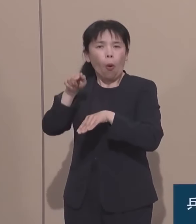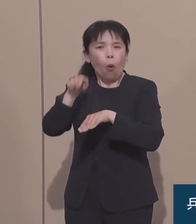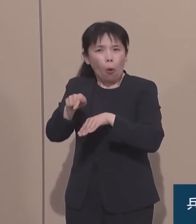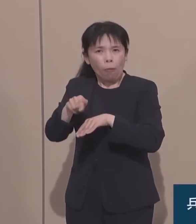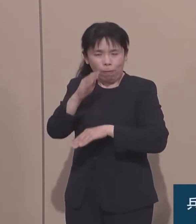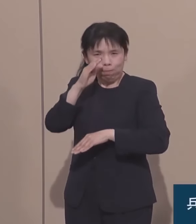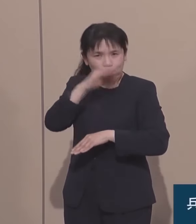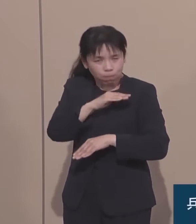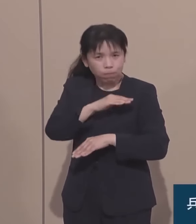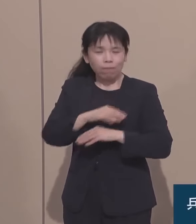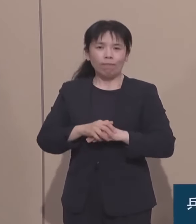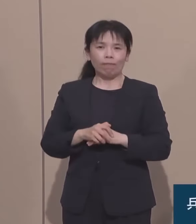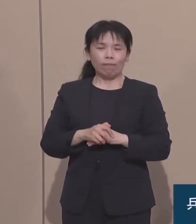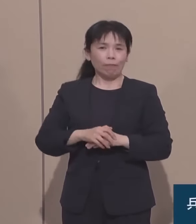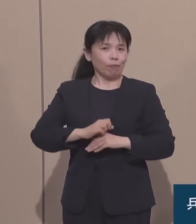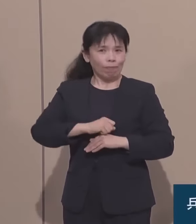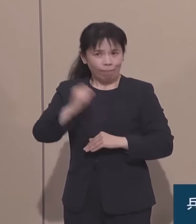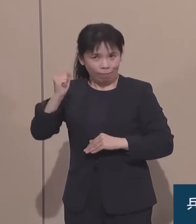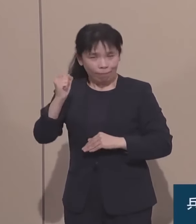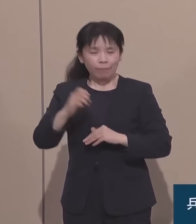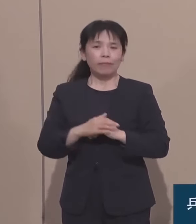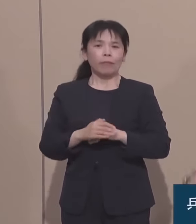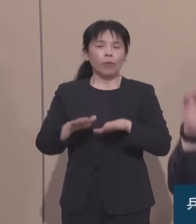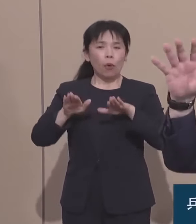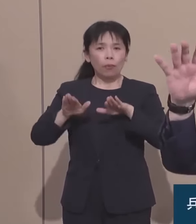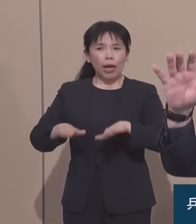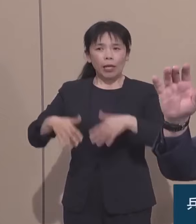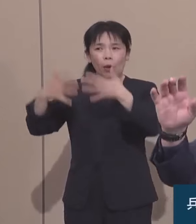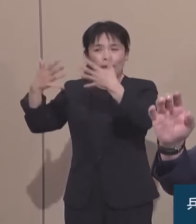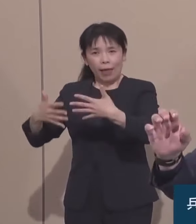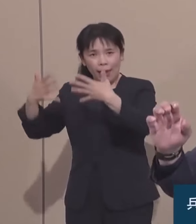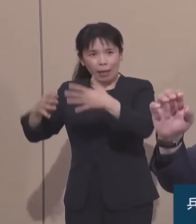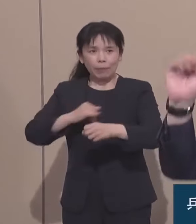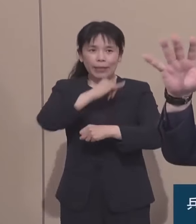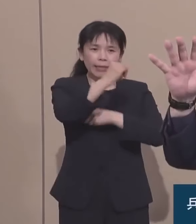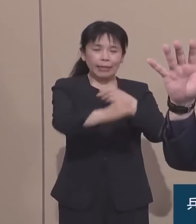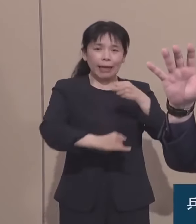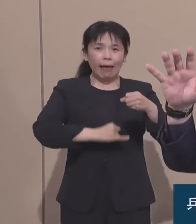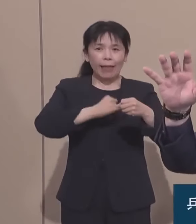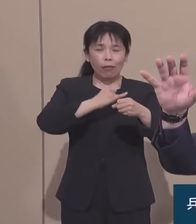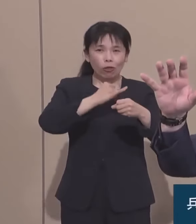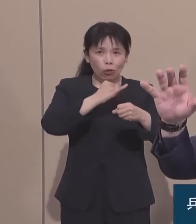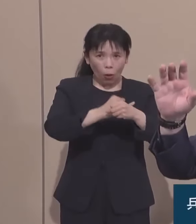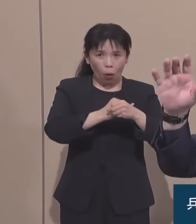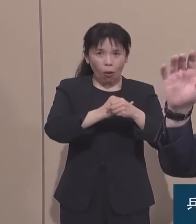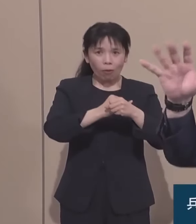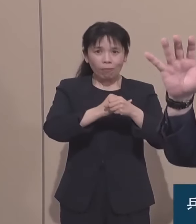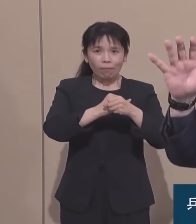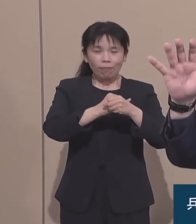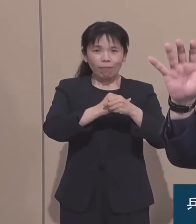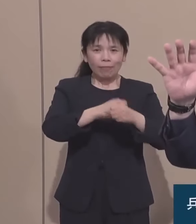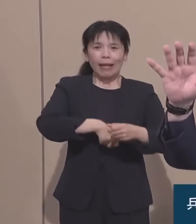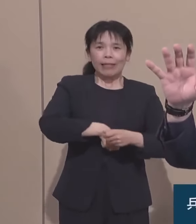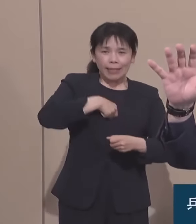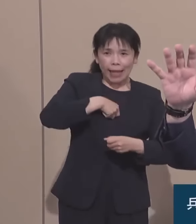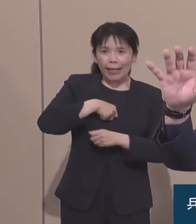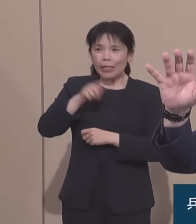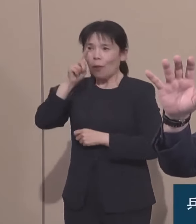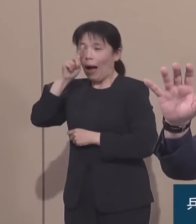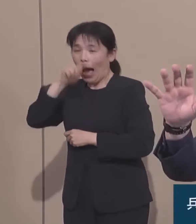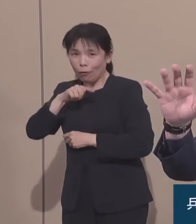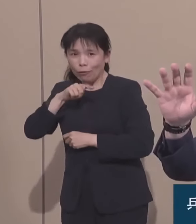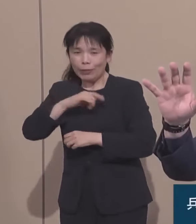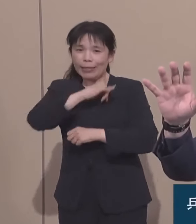許されない今回の選挙テレビとネット悪逆ですか正義と悪じゃこっち